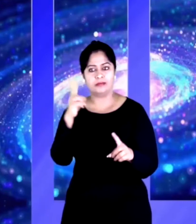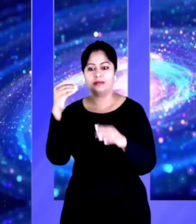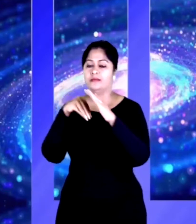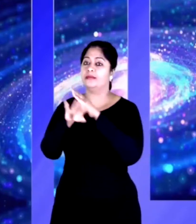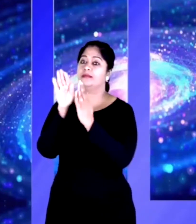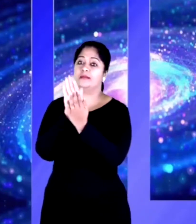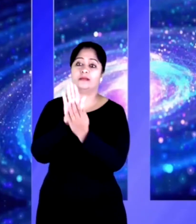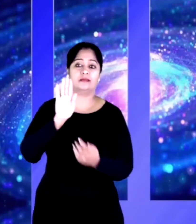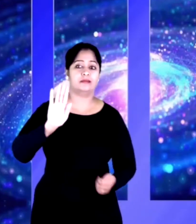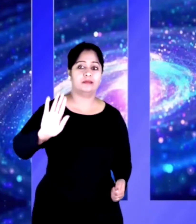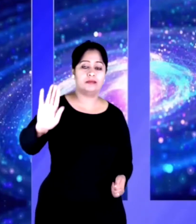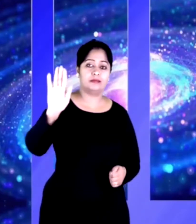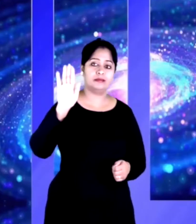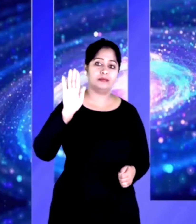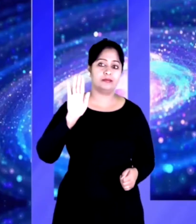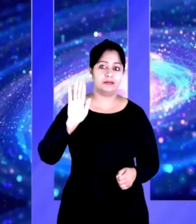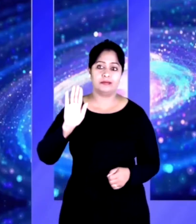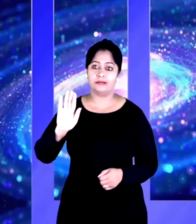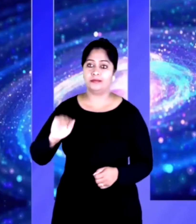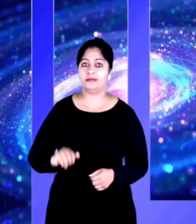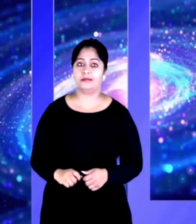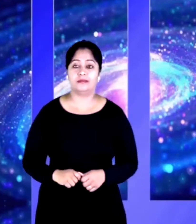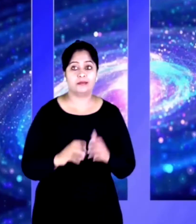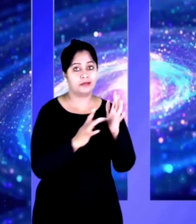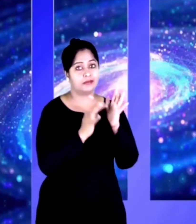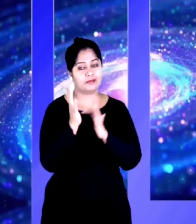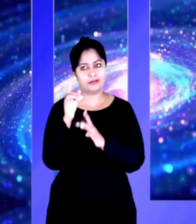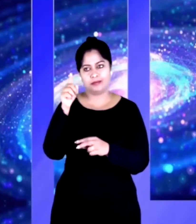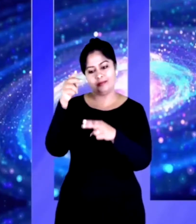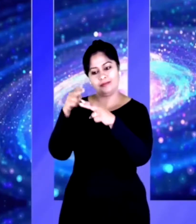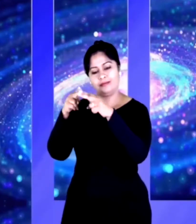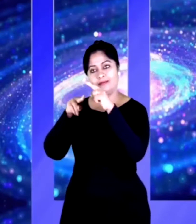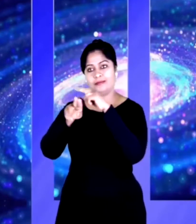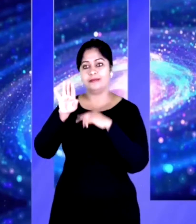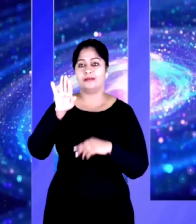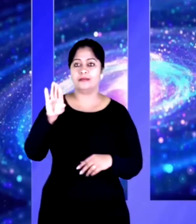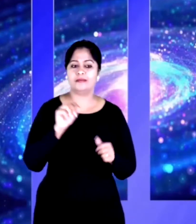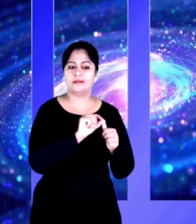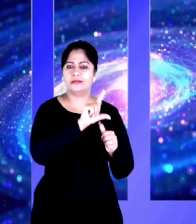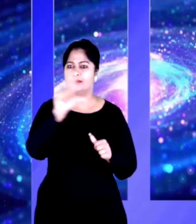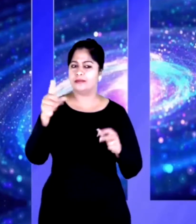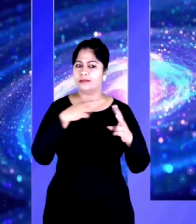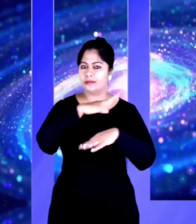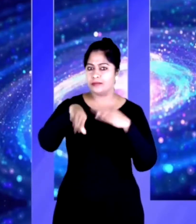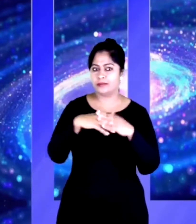राजावं राजामं मेलं उंग